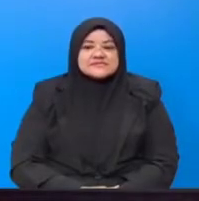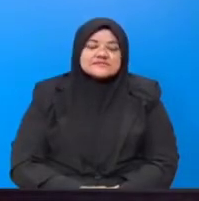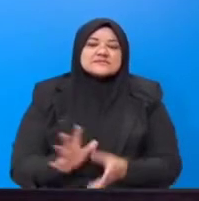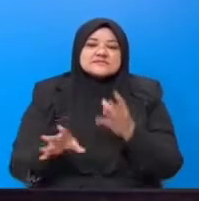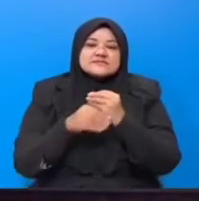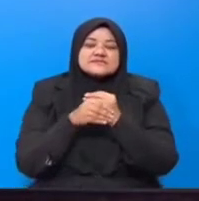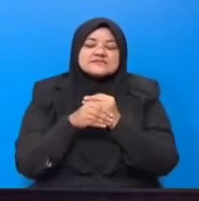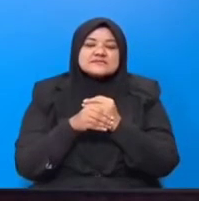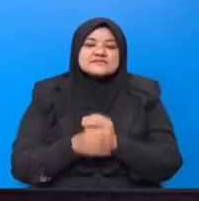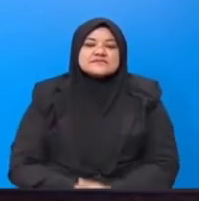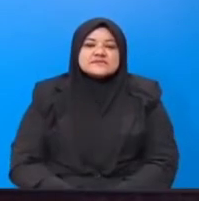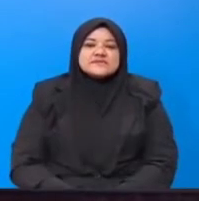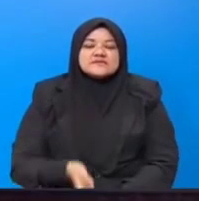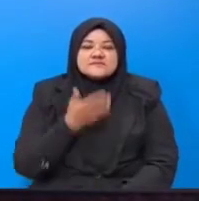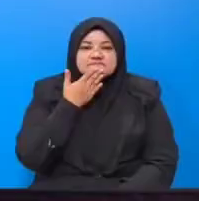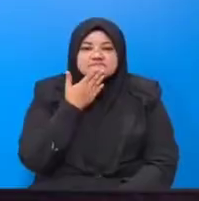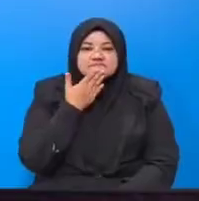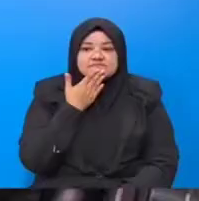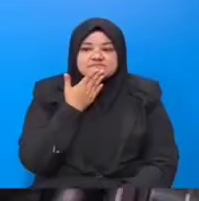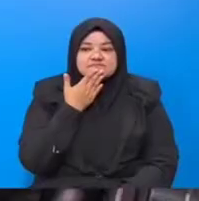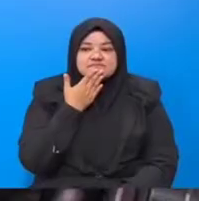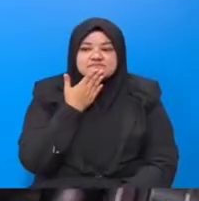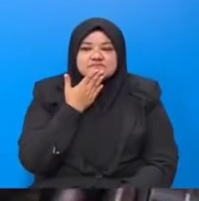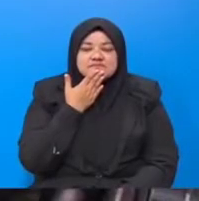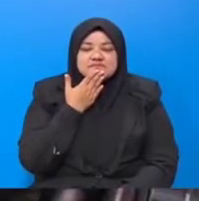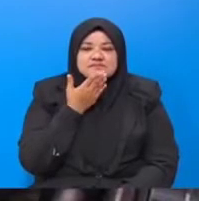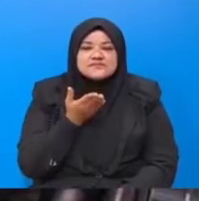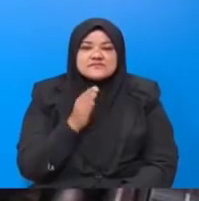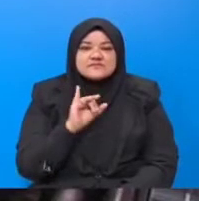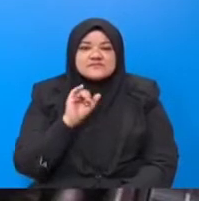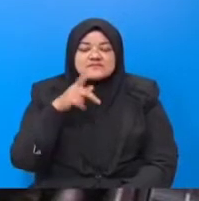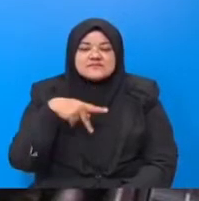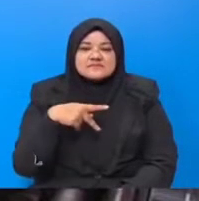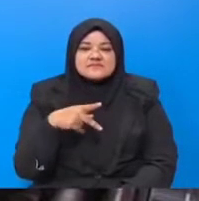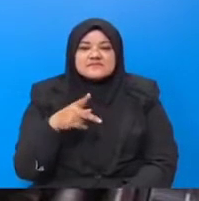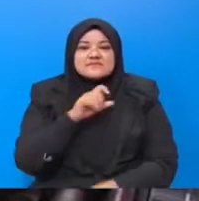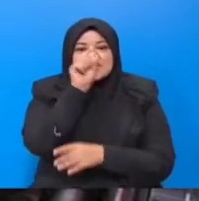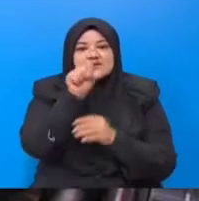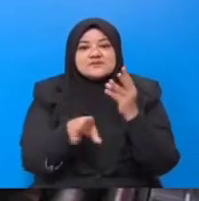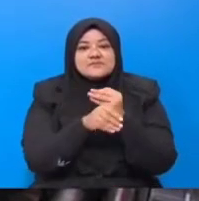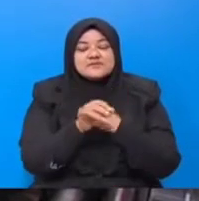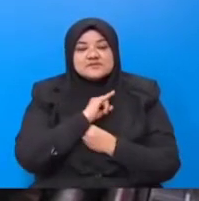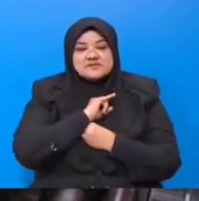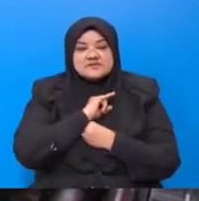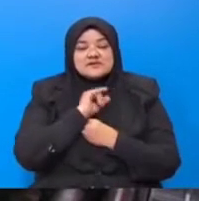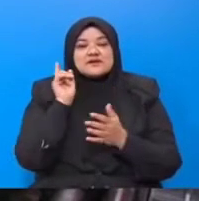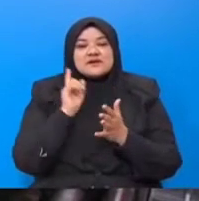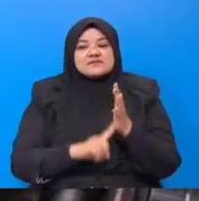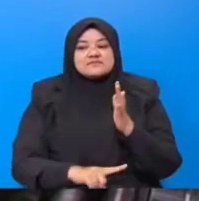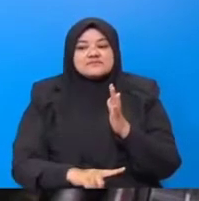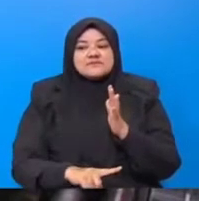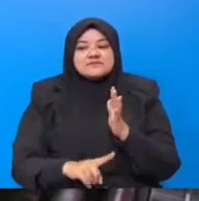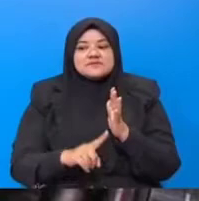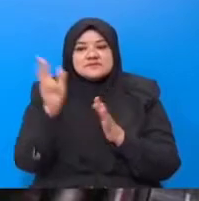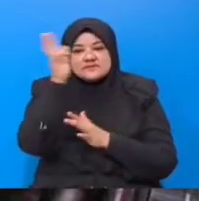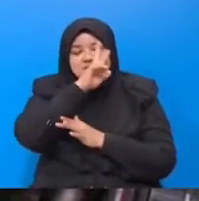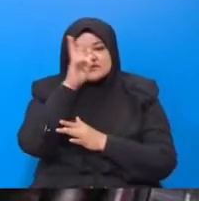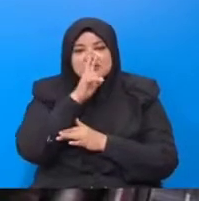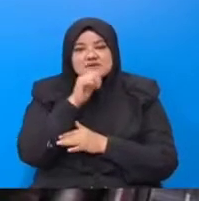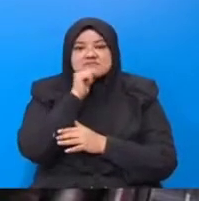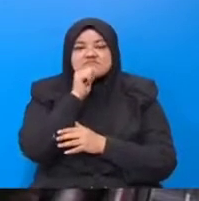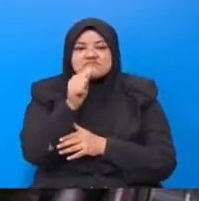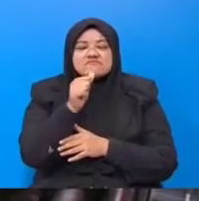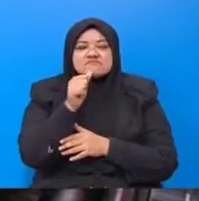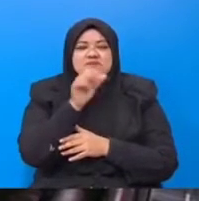tambahan Terima kasih uang yang betul seorang teman saya apakah kerajaan